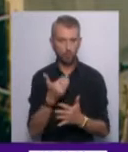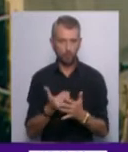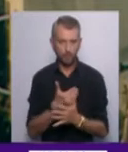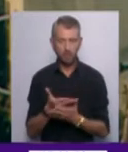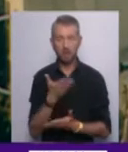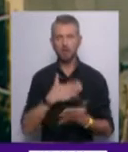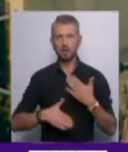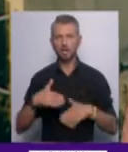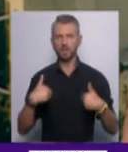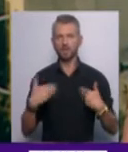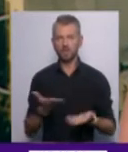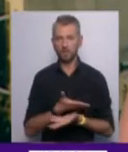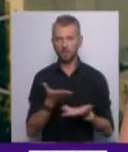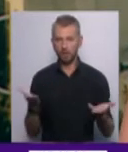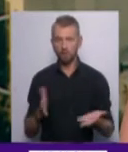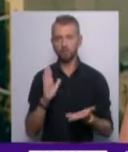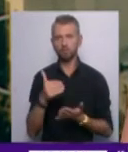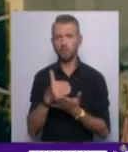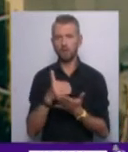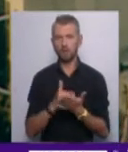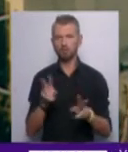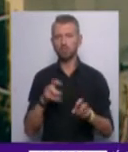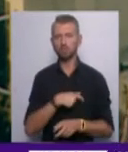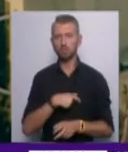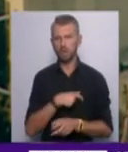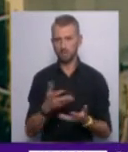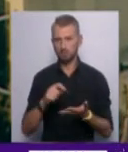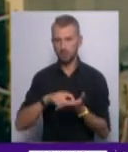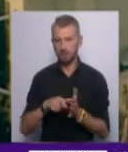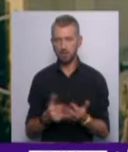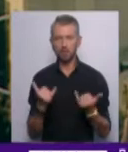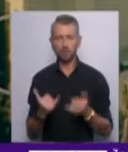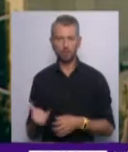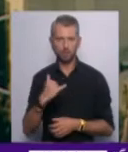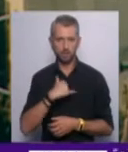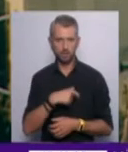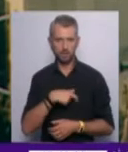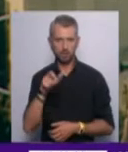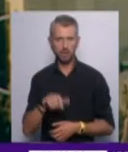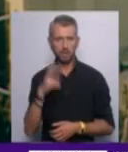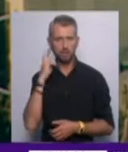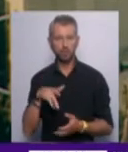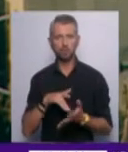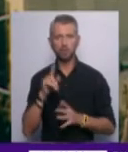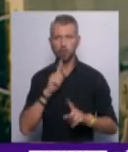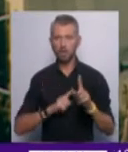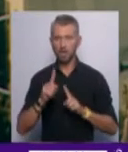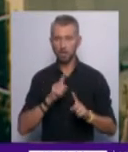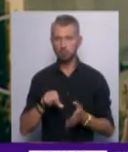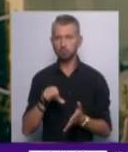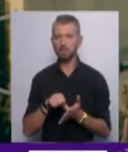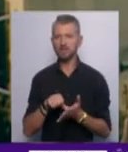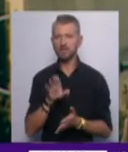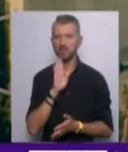ми раді вітати вас у прямому ефірі депутатської приймальні. Сьогодні до нашої студії завітала депутат Київської міської ради,